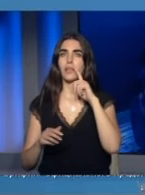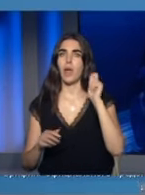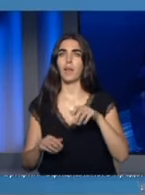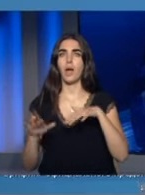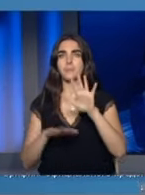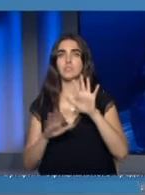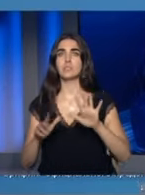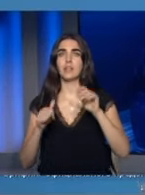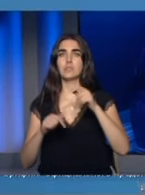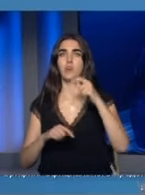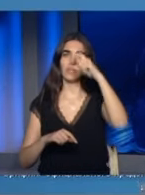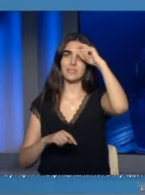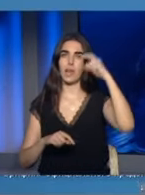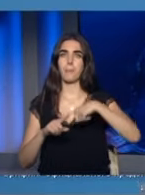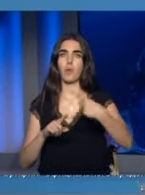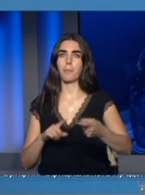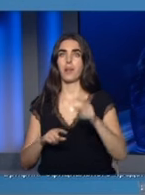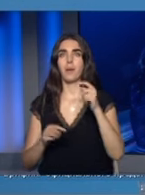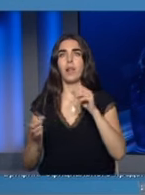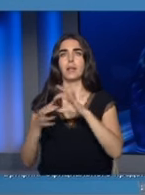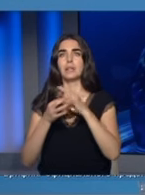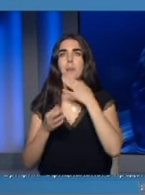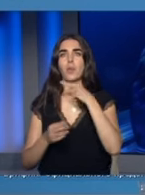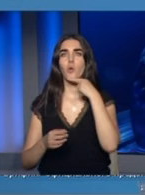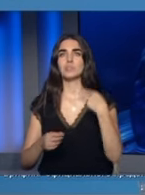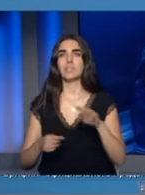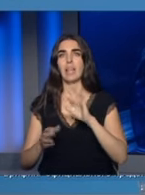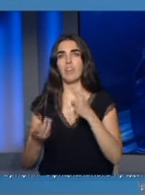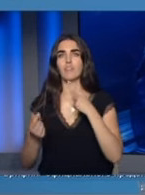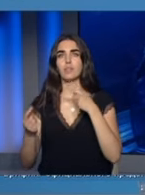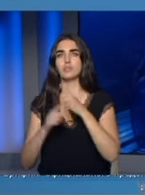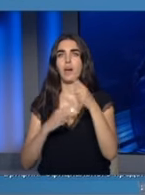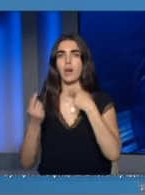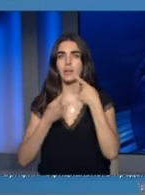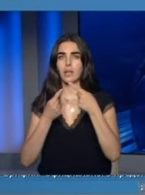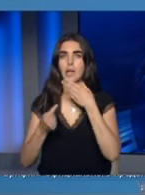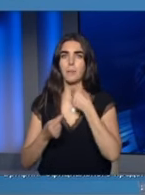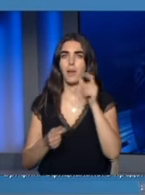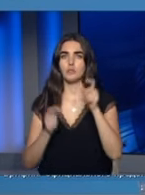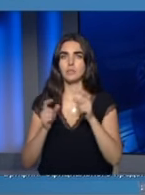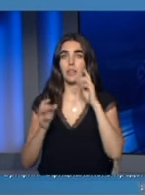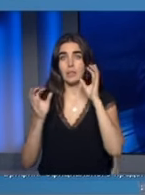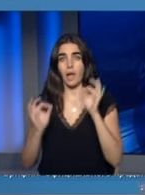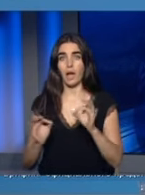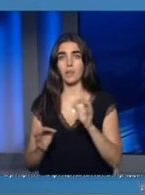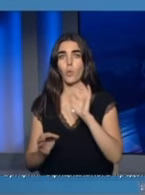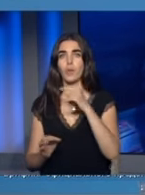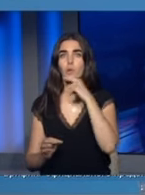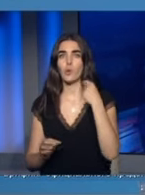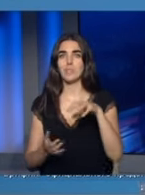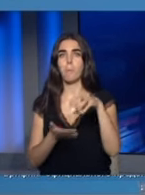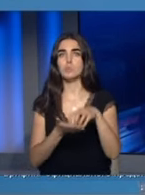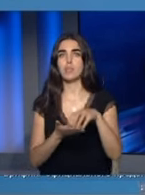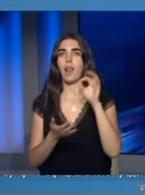المقبل من دون مشاركه روسيا الناطقه باسم الخارجيه الروسيه ماريا زاخاروفا من جهتها اكدت ان موسكو لا تعتزم